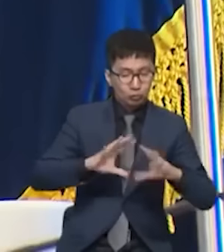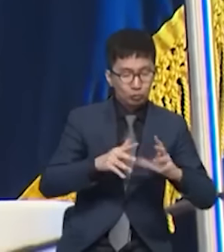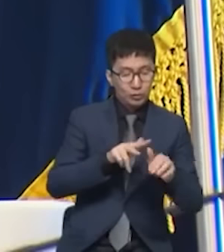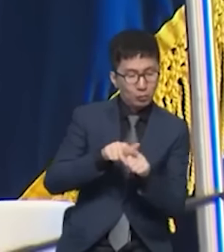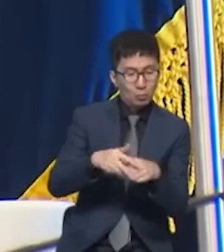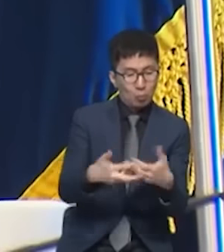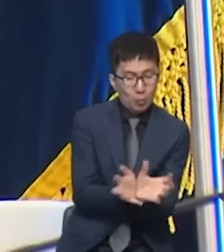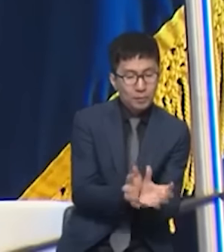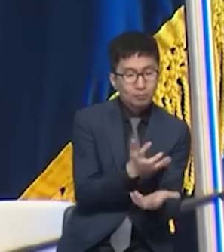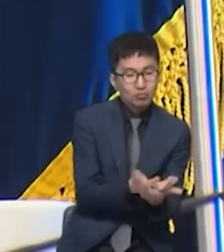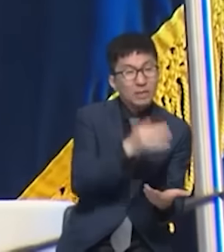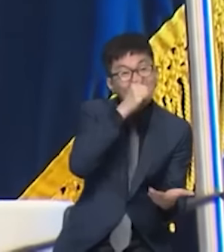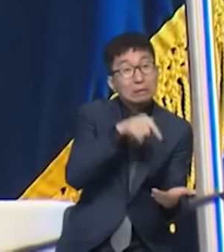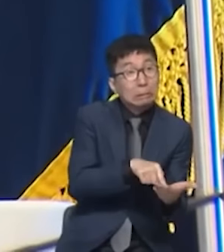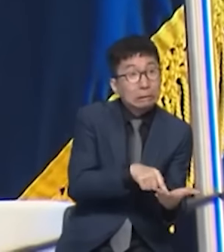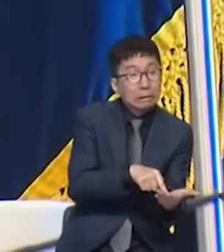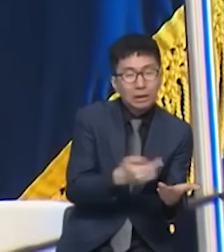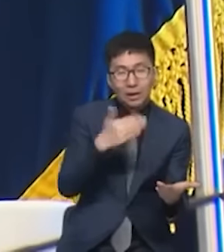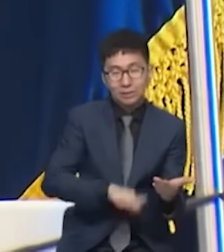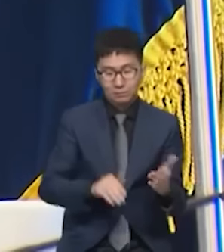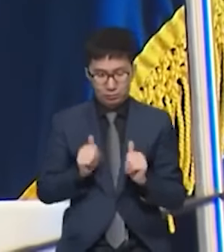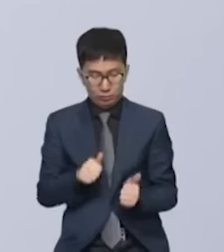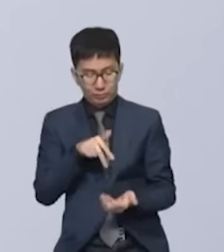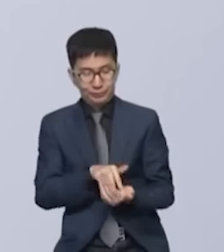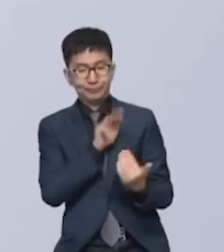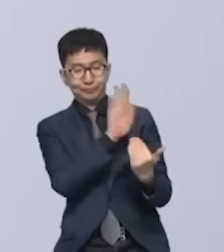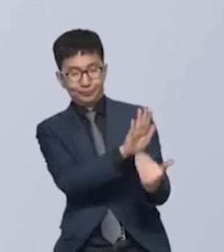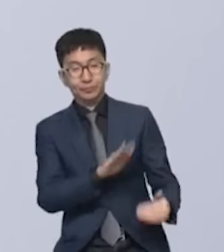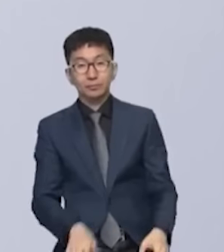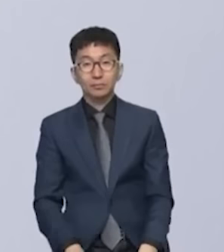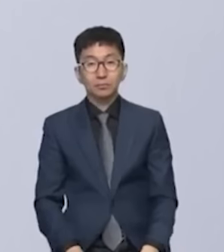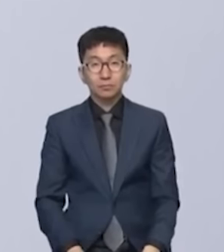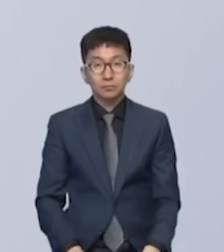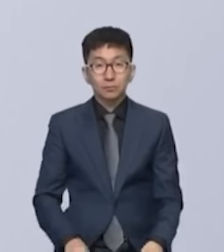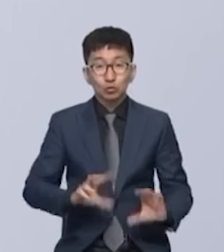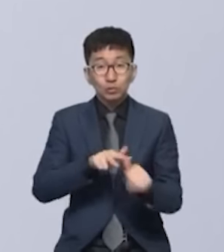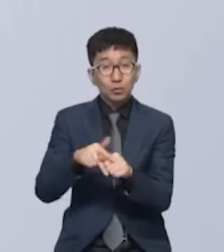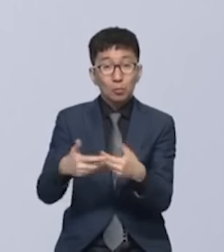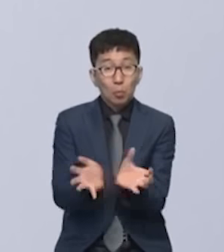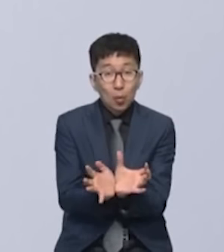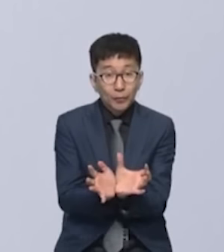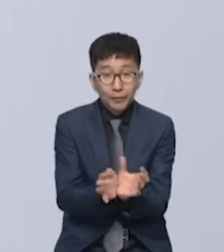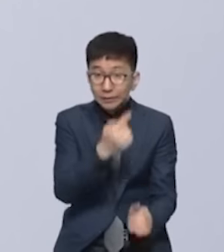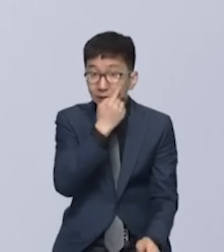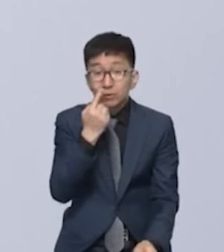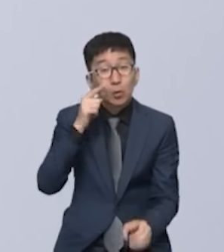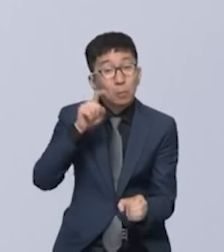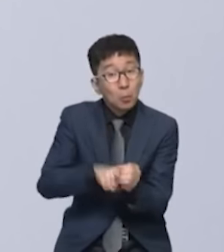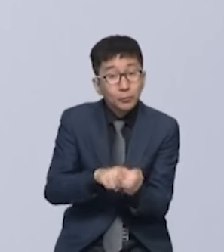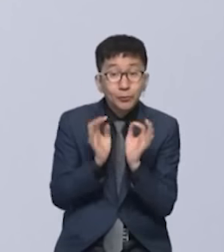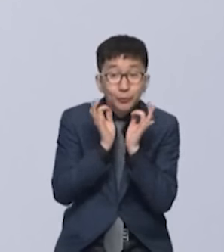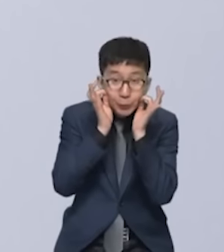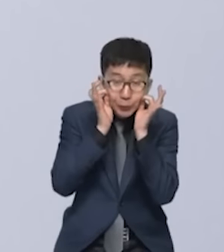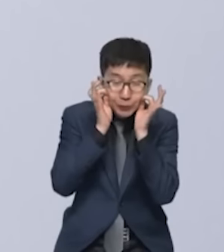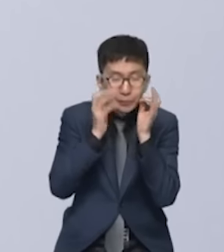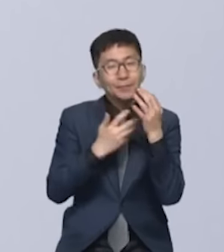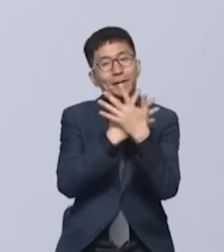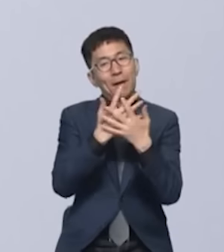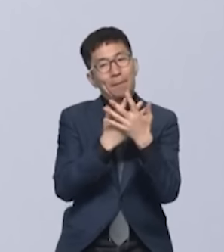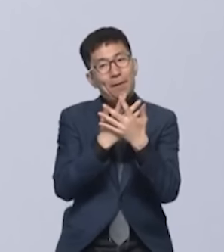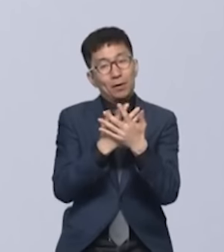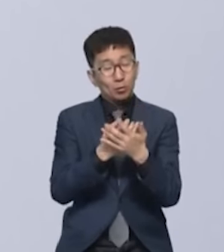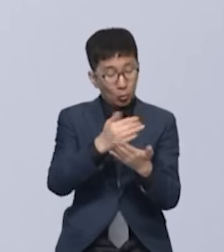재판부는 받아들이지 않았습니다. 내용이 구체적이지 않고 국정원에서 진술 내용을 검증하기 위해 어떤 노력을 기울였는지